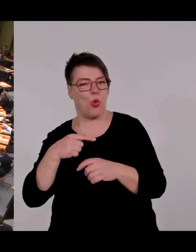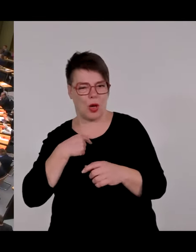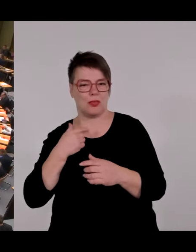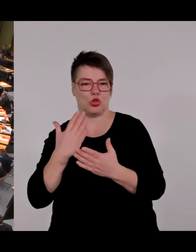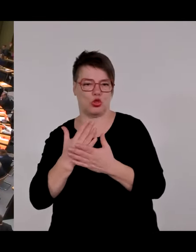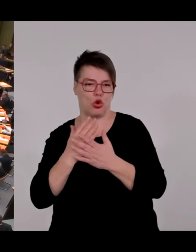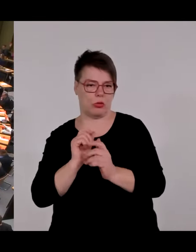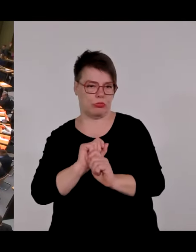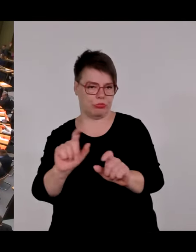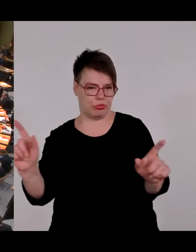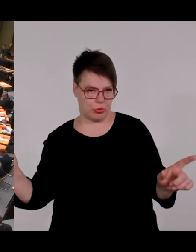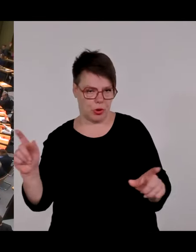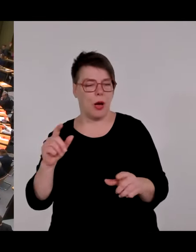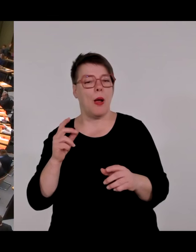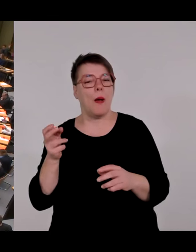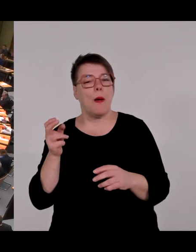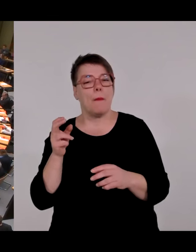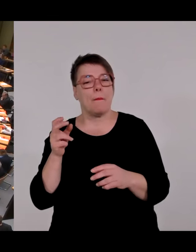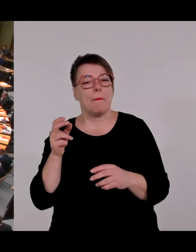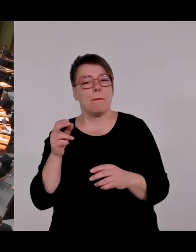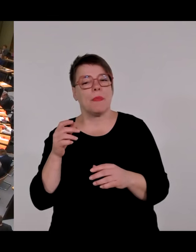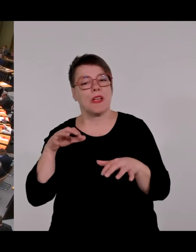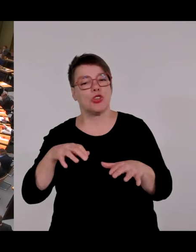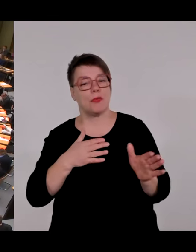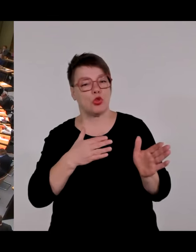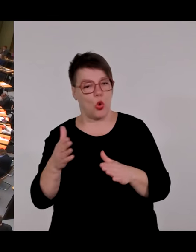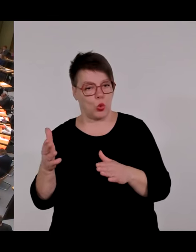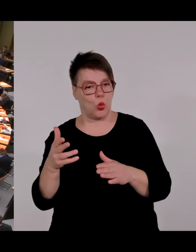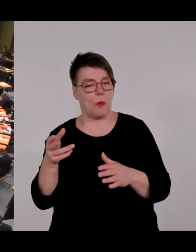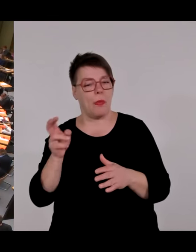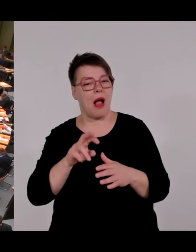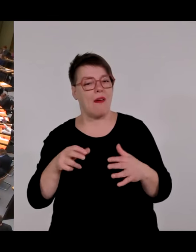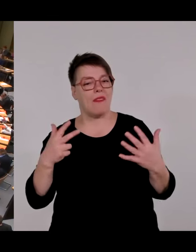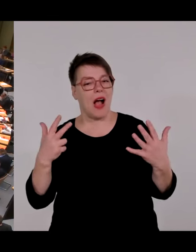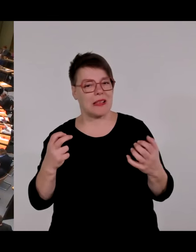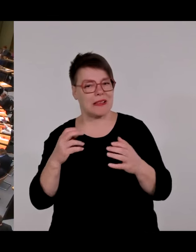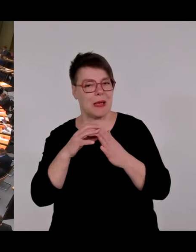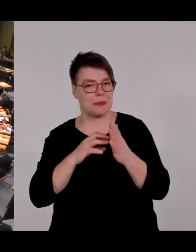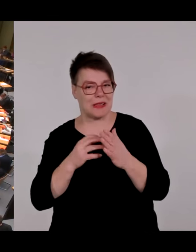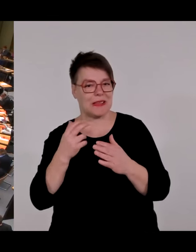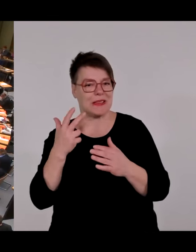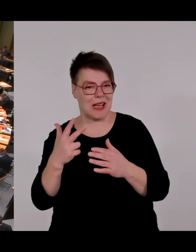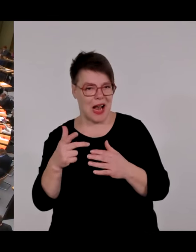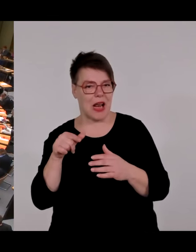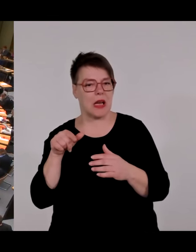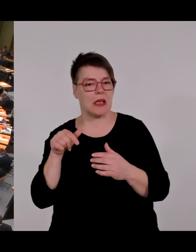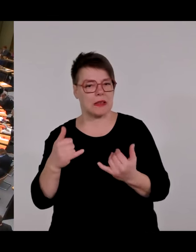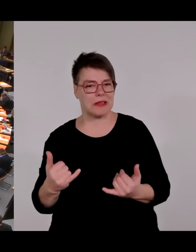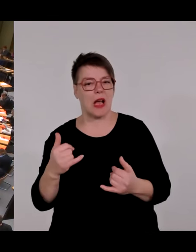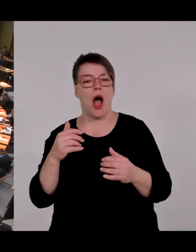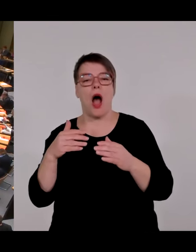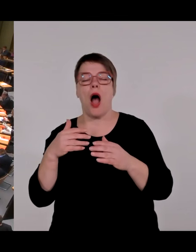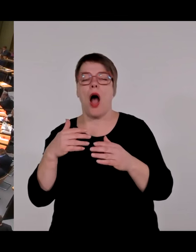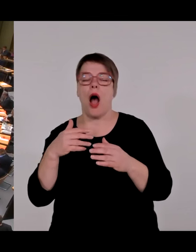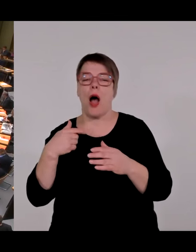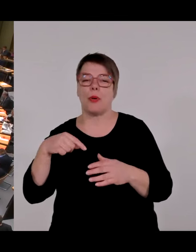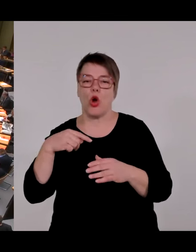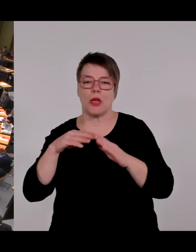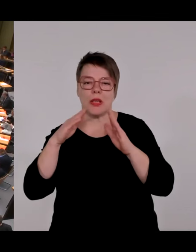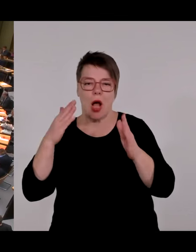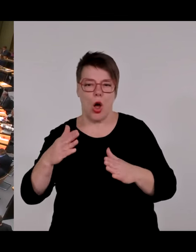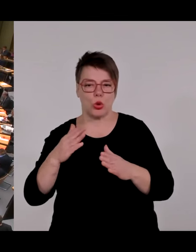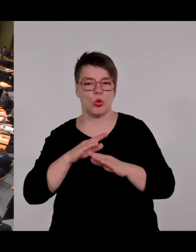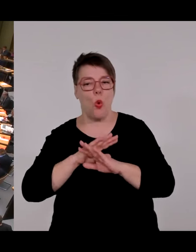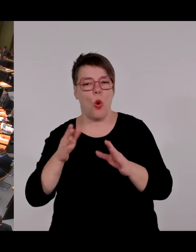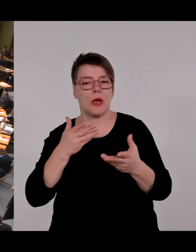Gegenstimmen? Bei Gegenstimmen aller weiteren Fraktionen, Enthaltungen und